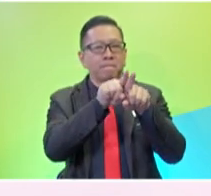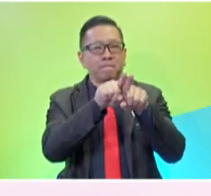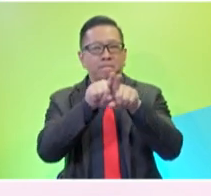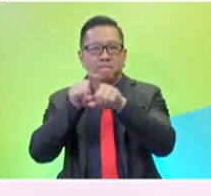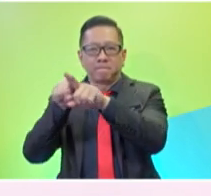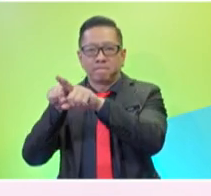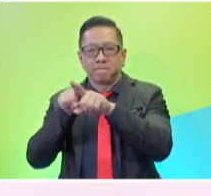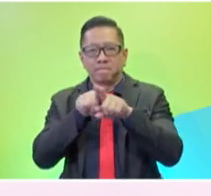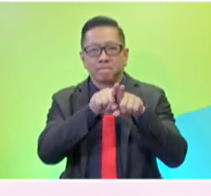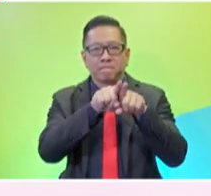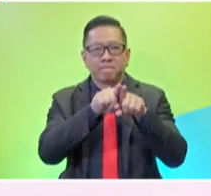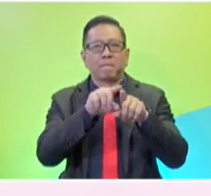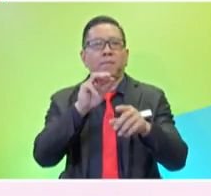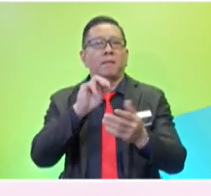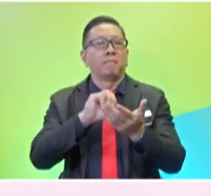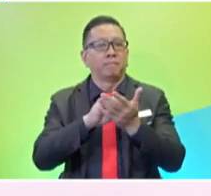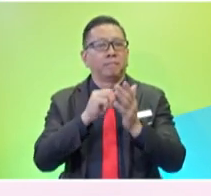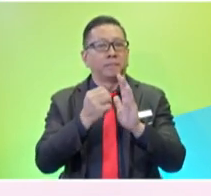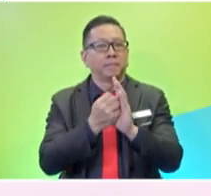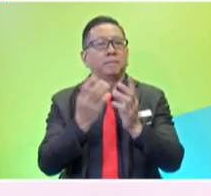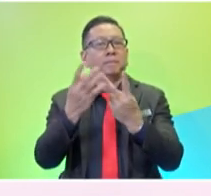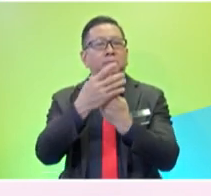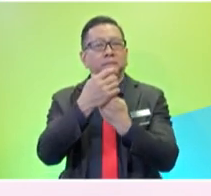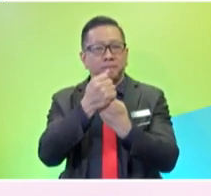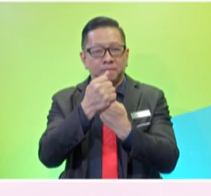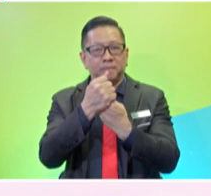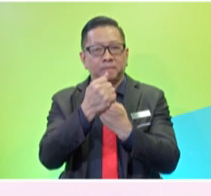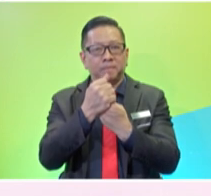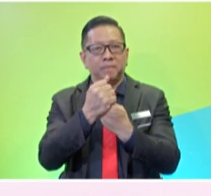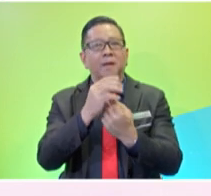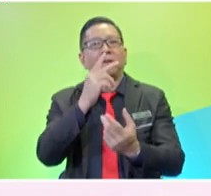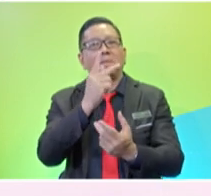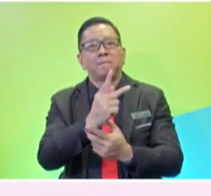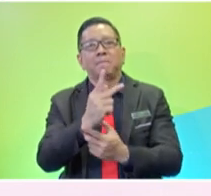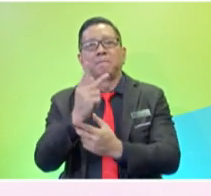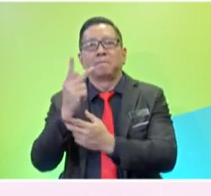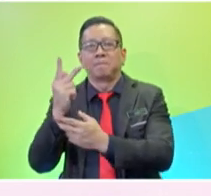maka dua pasangan quantity itu ialah bercadar